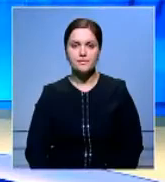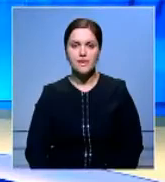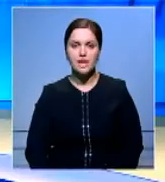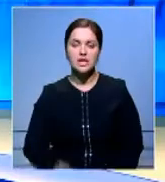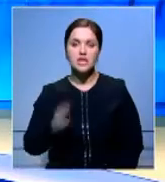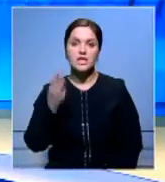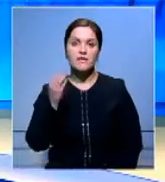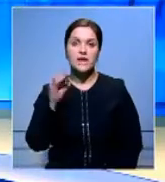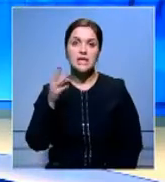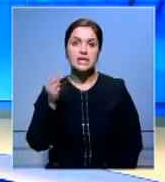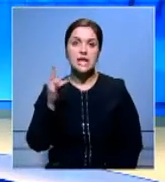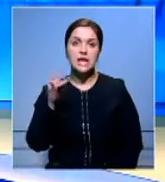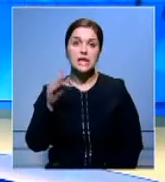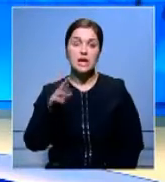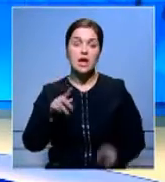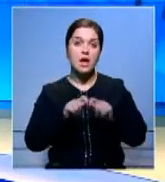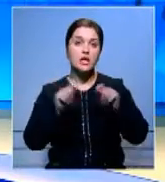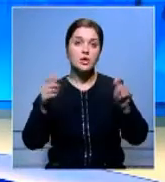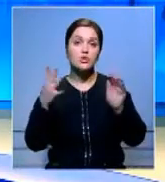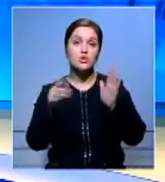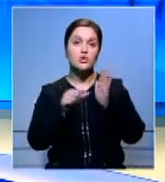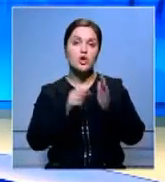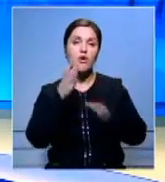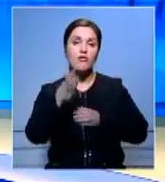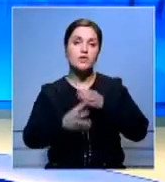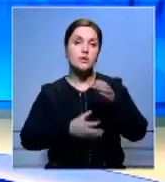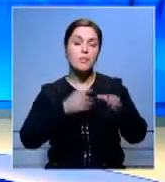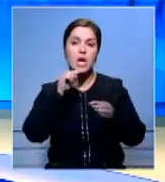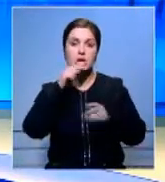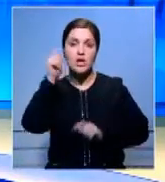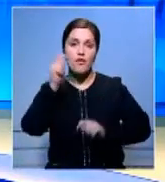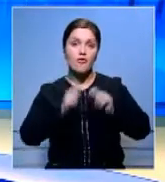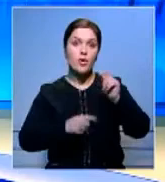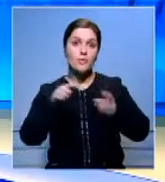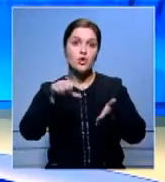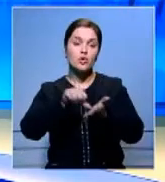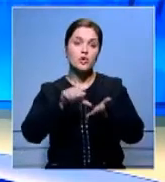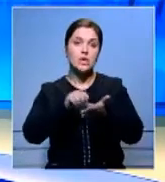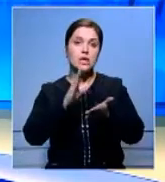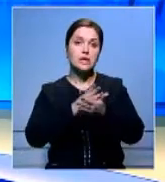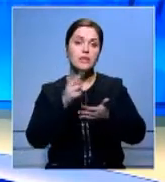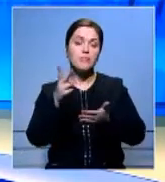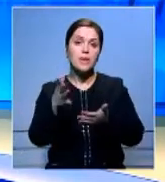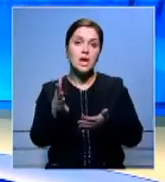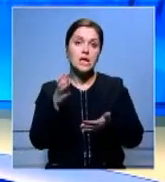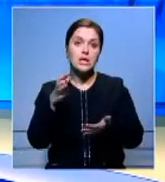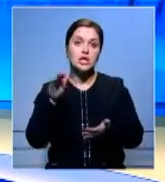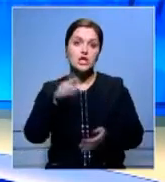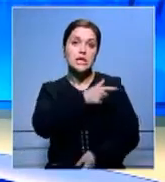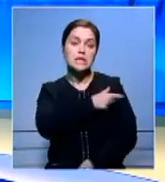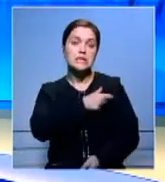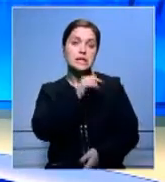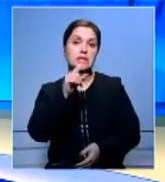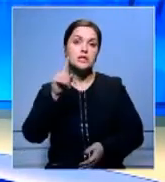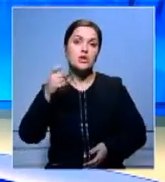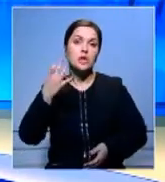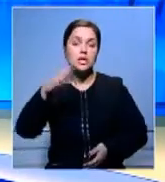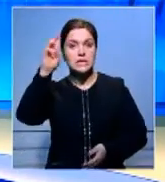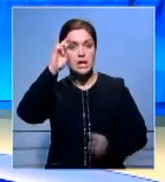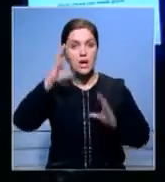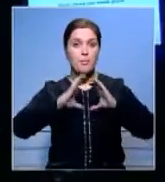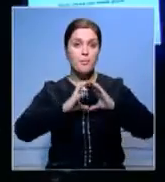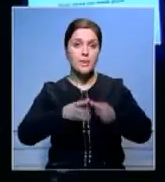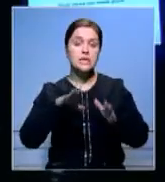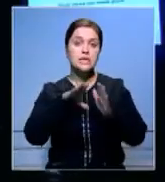В швейцарском Давосе открылся 46-й Всемирный экономический форум. В нем участвует около 2500 делегатов из 140